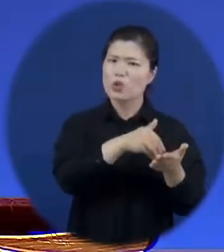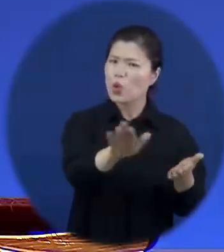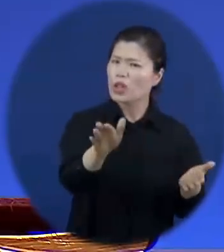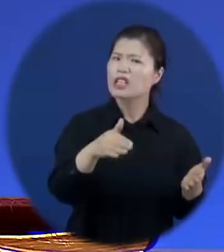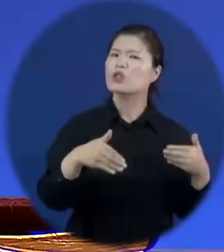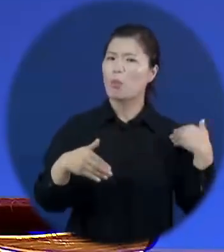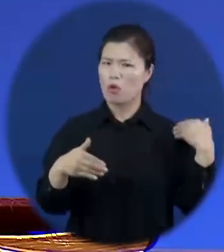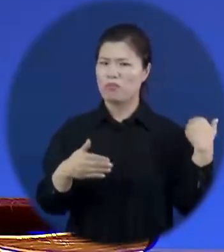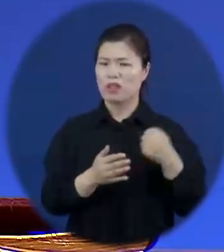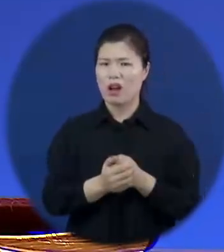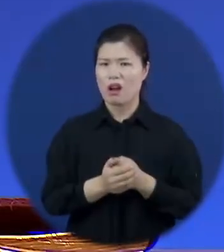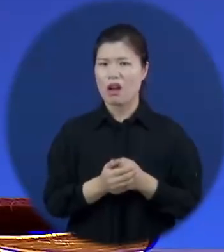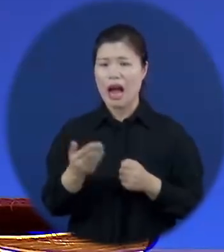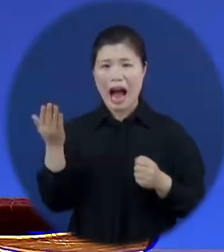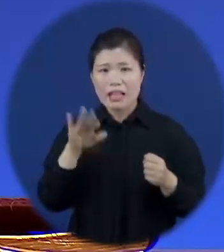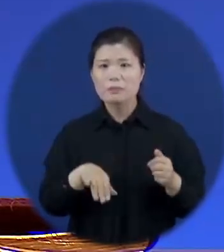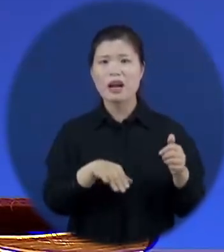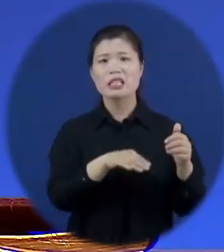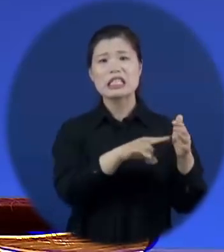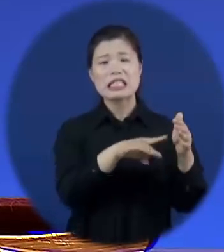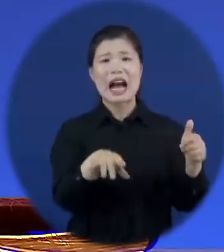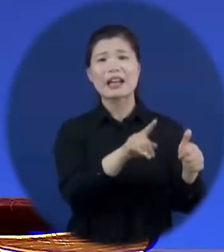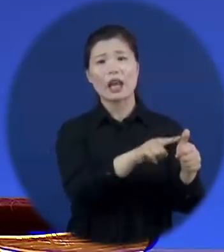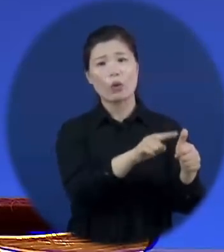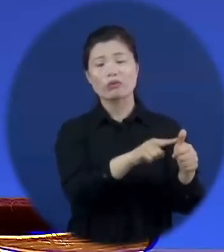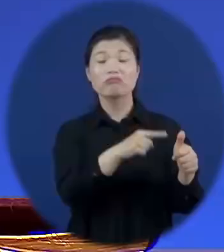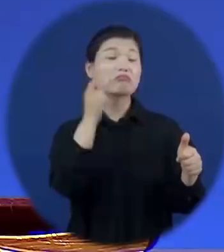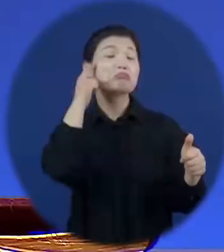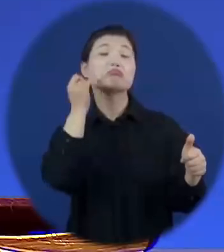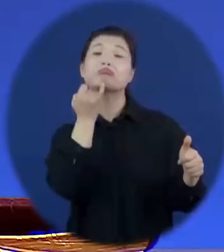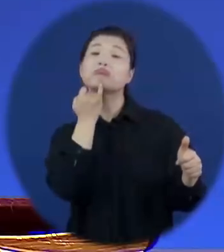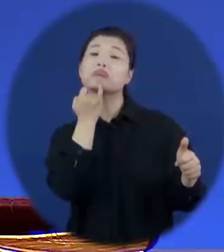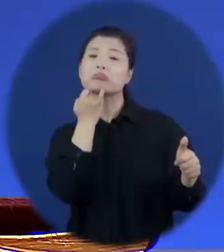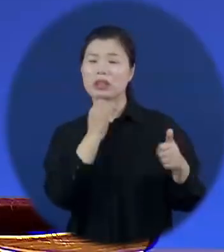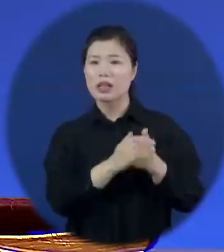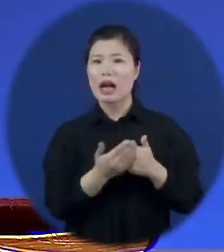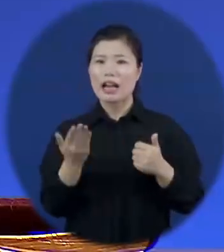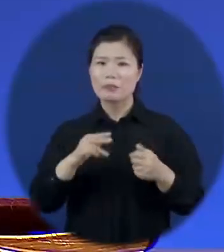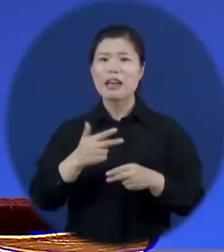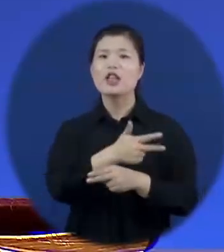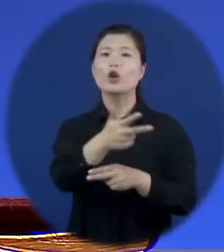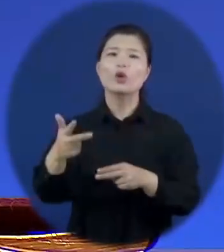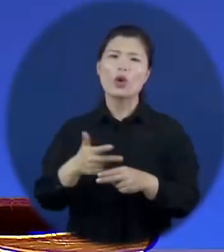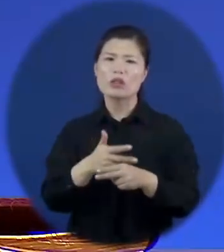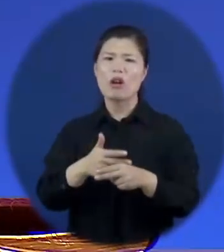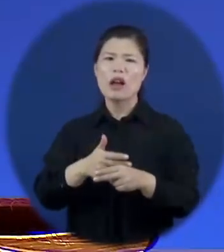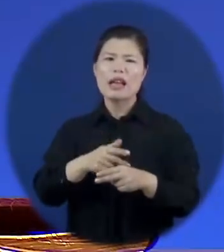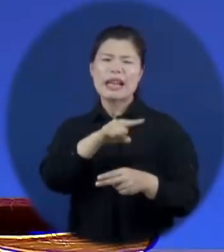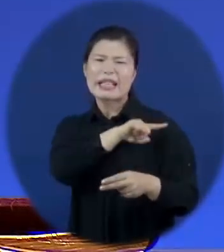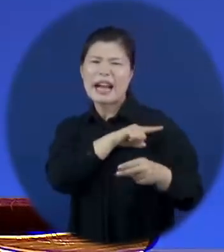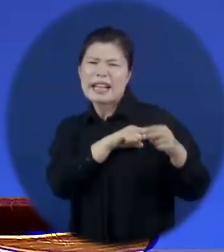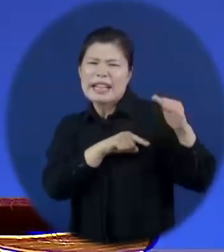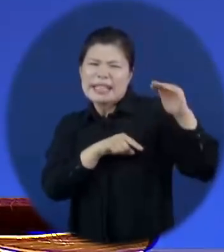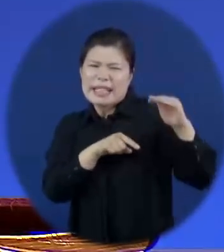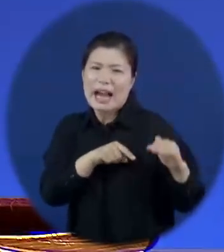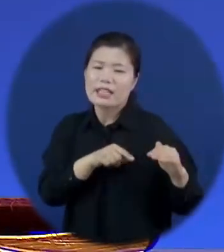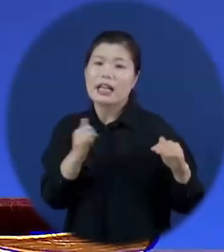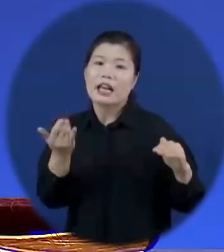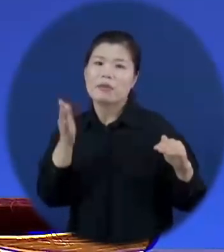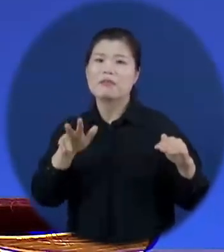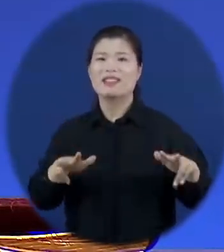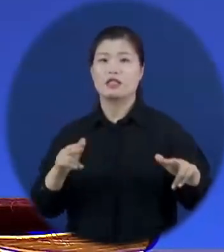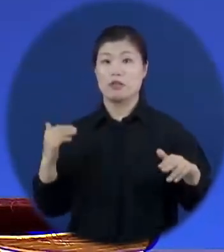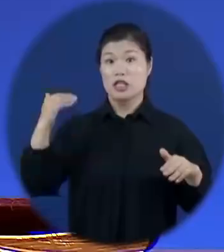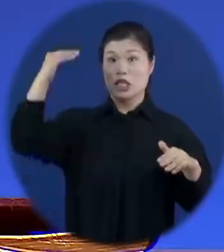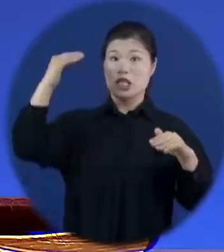모를 일이었습니다. 그는 아랑곳하지 않았습니다. 그는 여리고에서 가장 작은 사람이었습니다. 그런데 지금은 여리고에서 가장